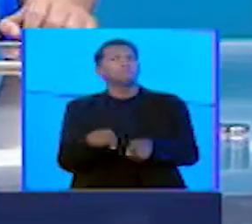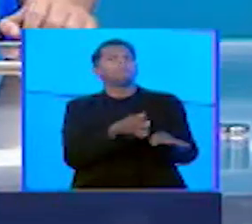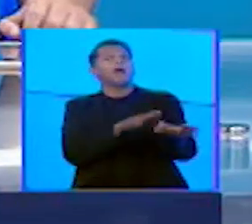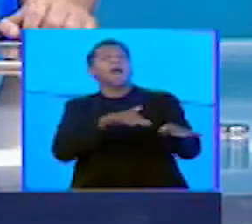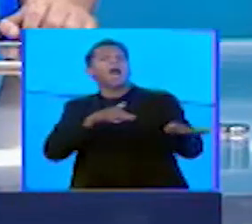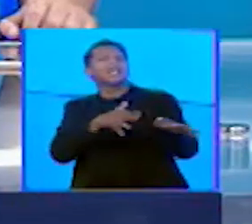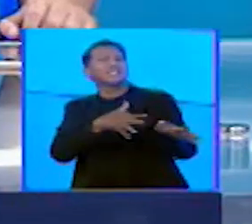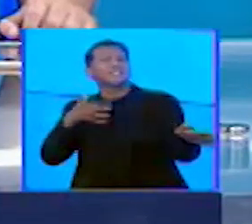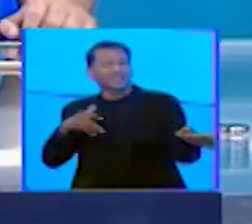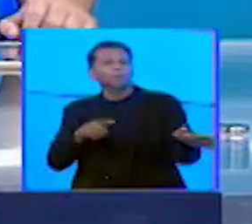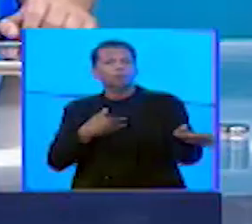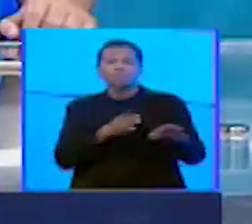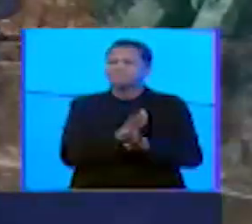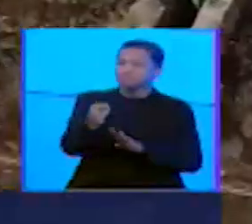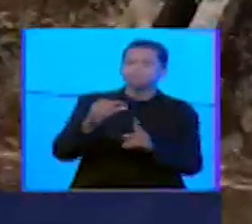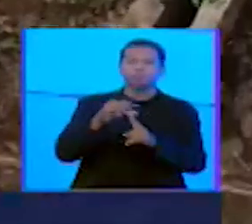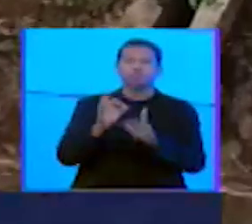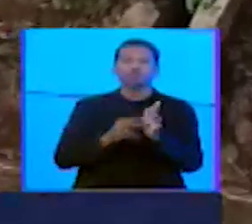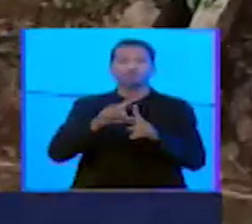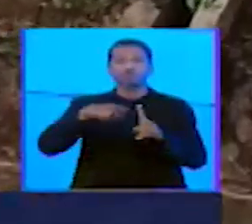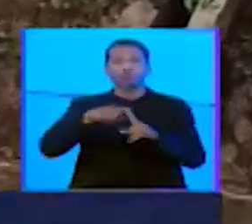menuju Pondok Aren terjadi.